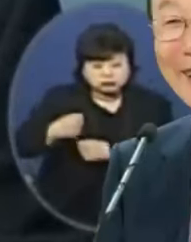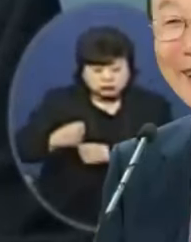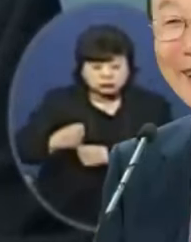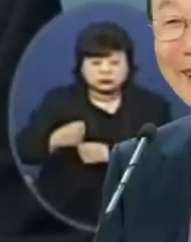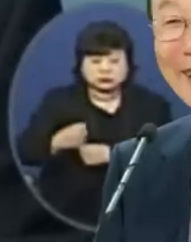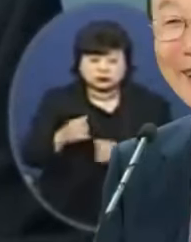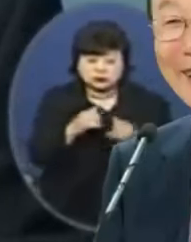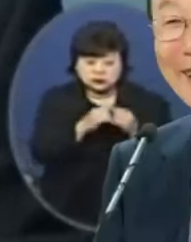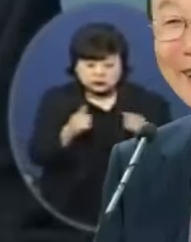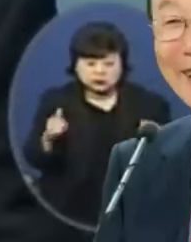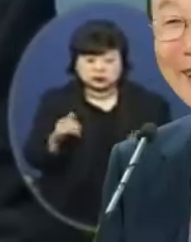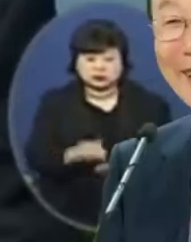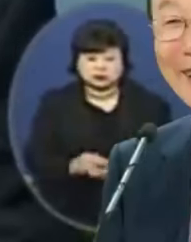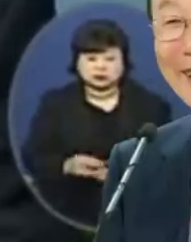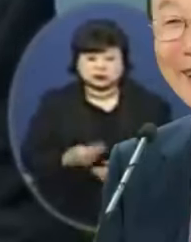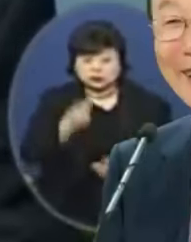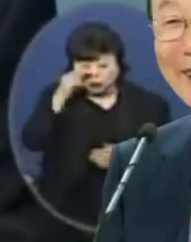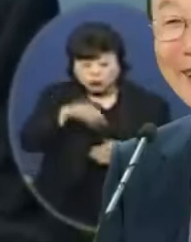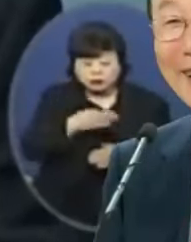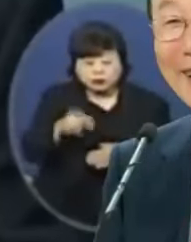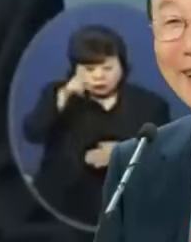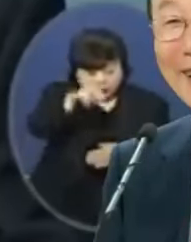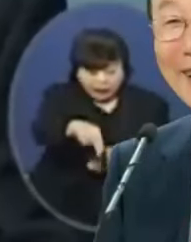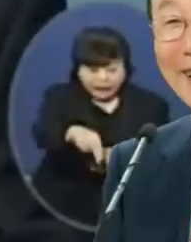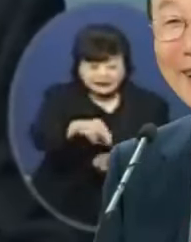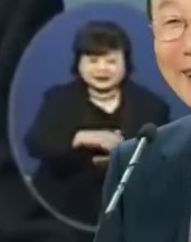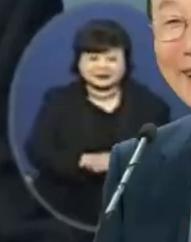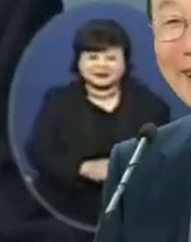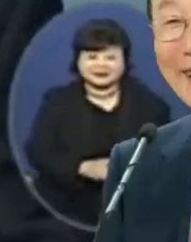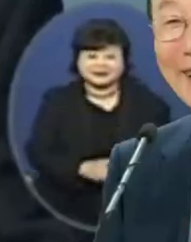언약궤를 걸머지고 요단강물로 들어가면